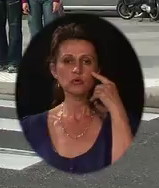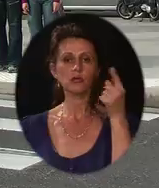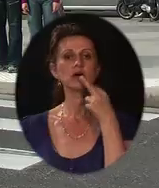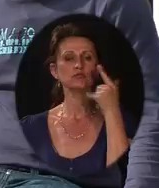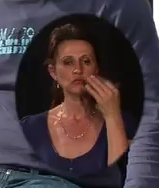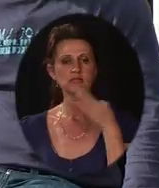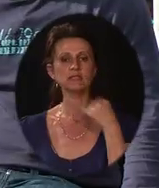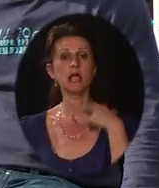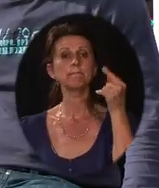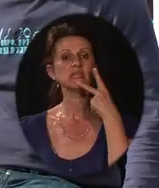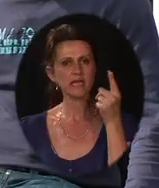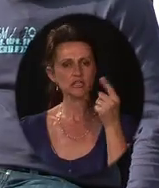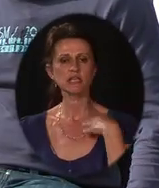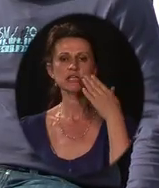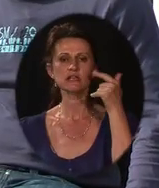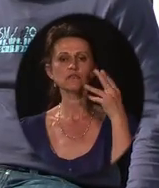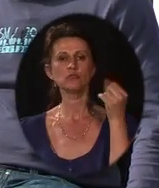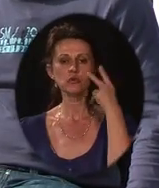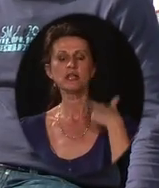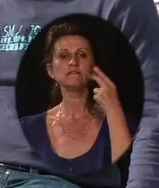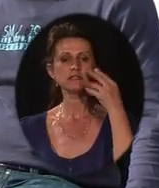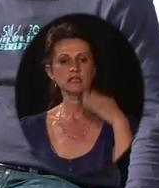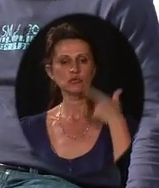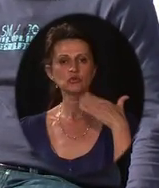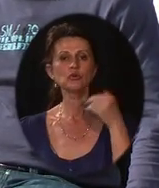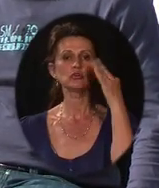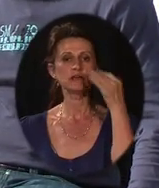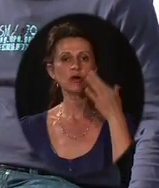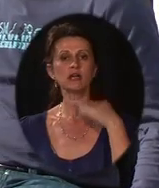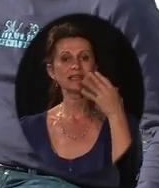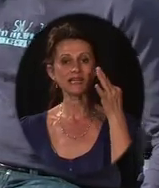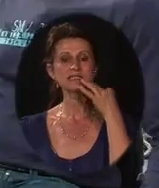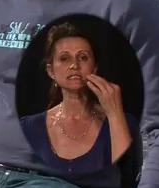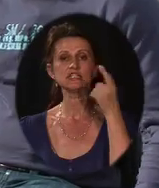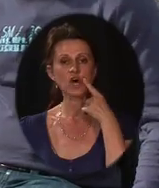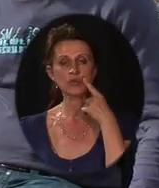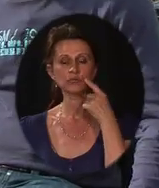ne peut pas vous voir. C'est un piège et il vaut mieux l'éviter plutôt que d'avoir un accident.